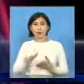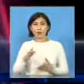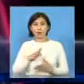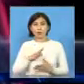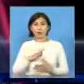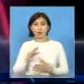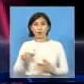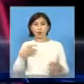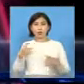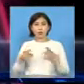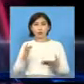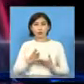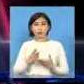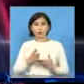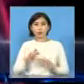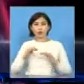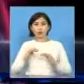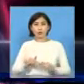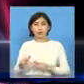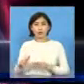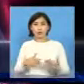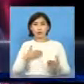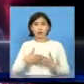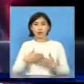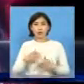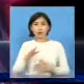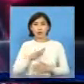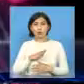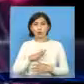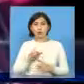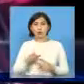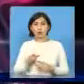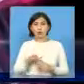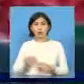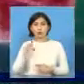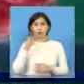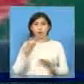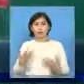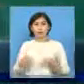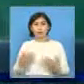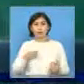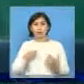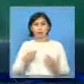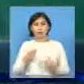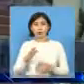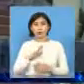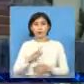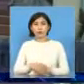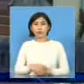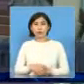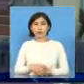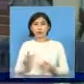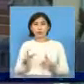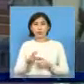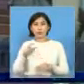Однако стрессы, перенапряжение, низкая двигательная активность становятся одной из причин ослабления иммунной системы. И по